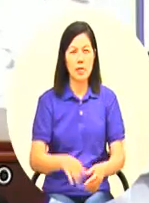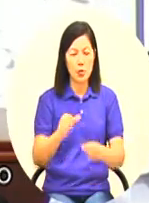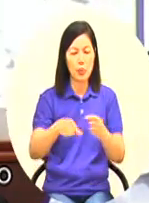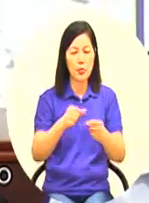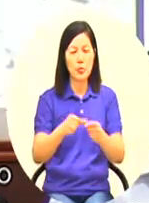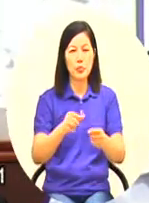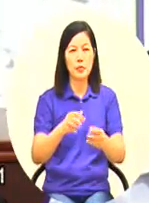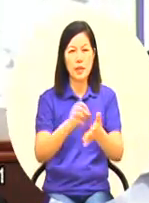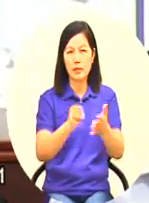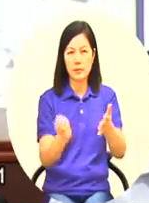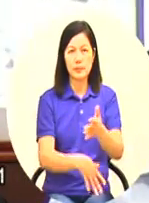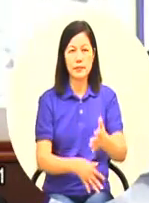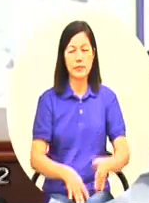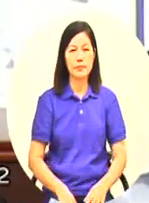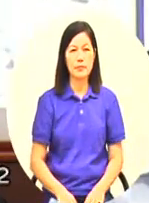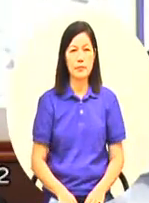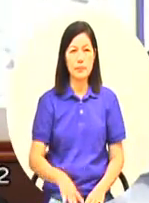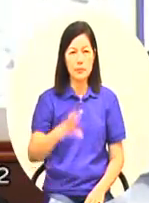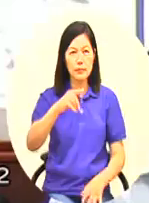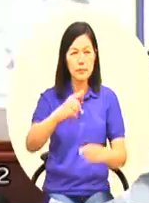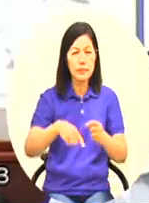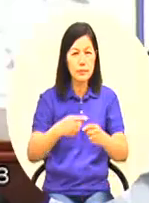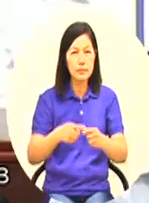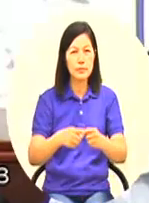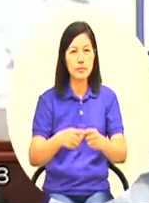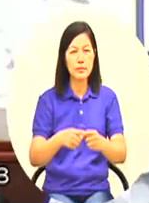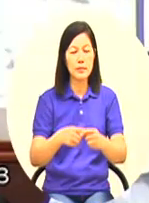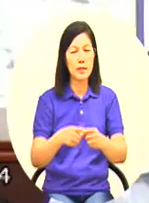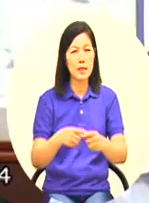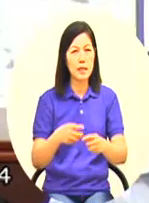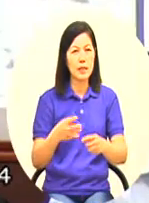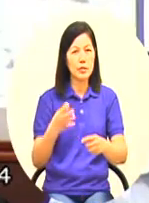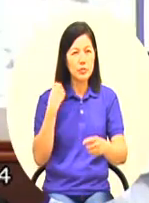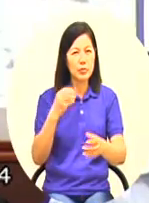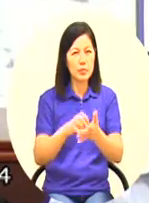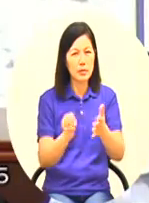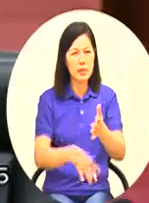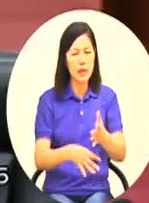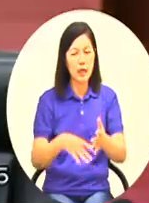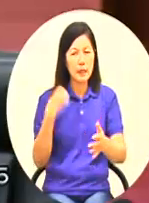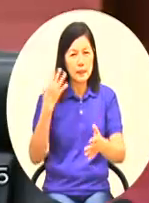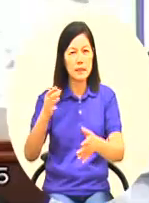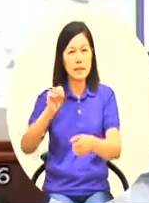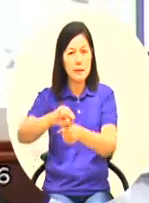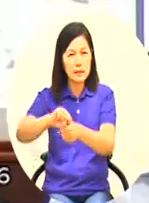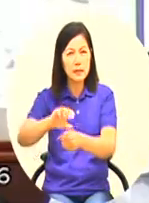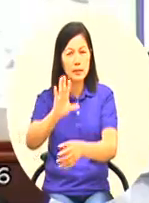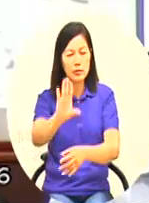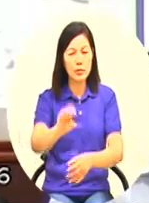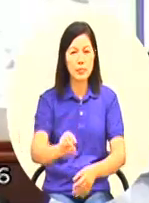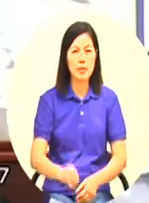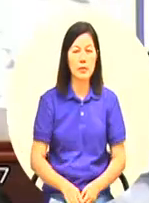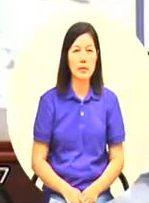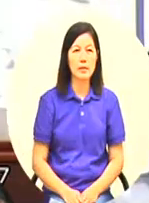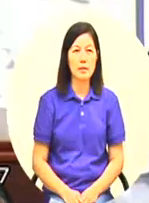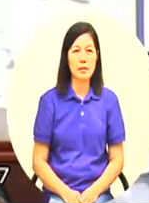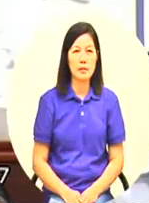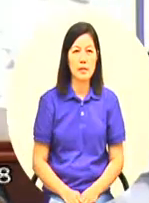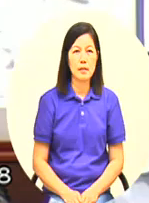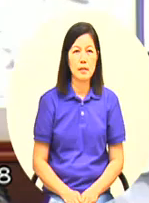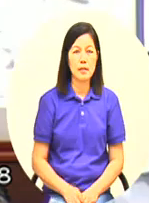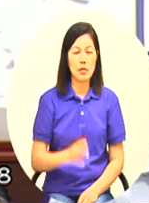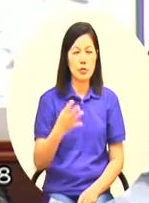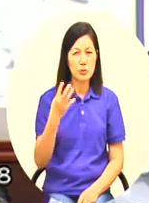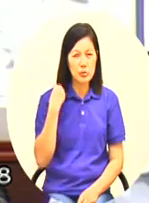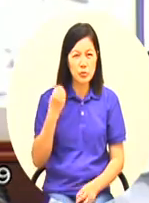换掉，所以阮第一年的 平均汰换掉，汰换掉，汰换掉，啊，有要新增有无？ 啊，就是甲议员报告就是讲， 因为淘汰旧的是要做